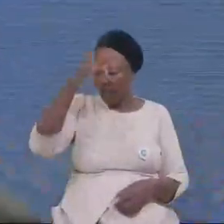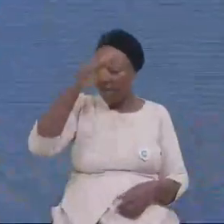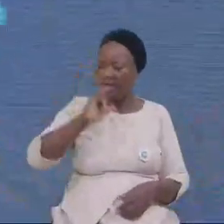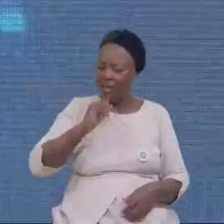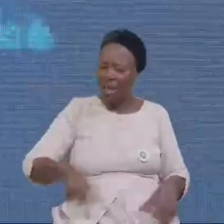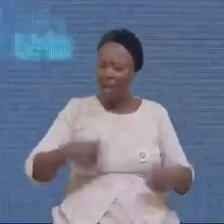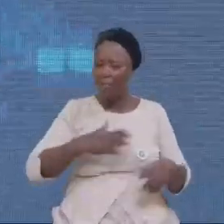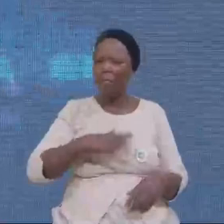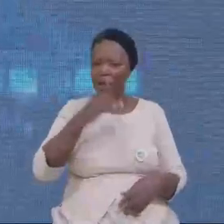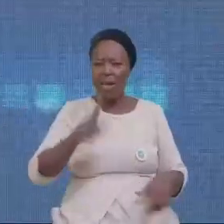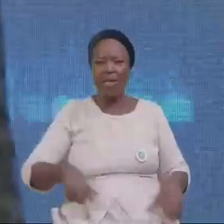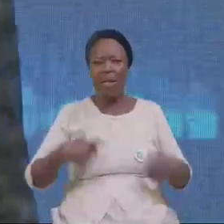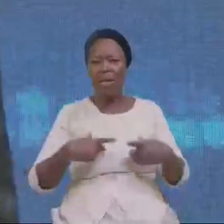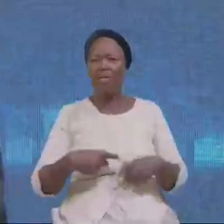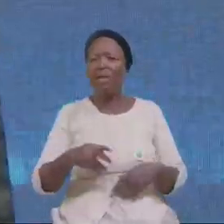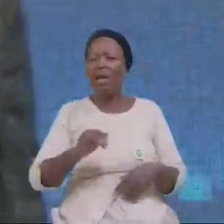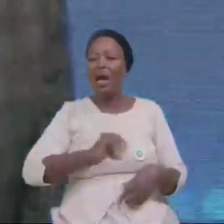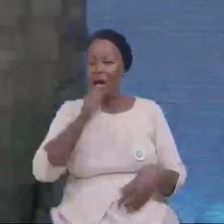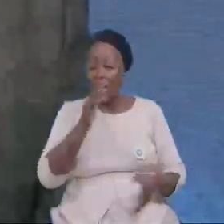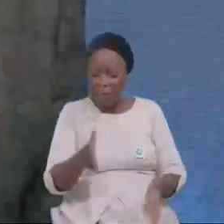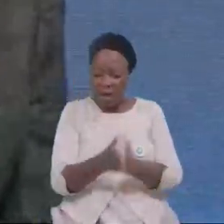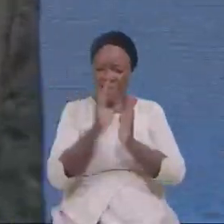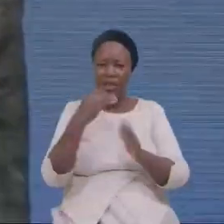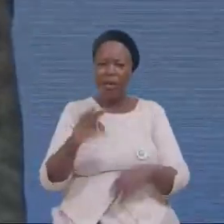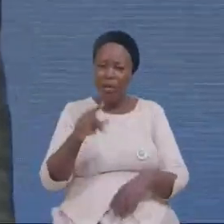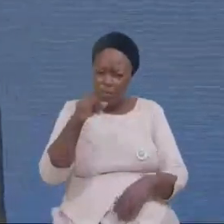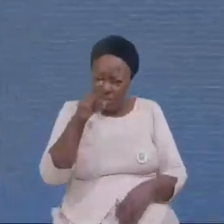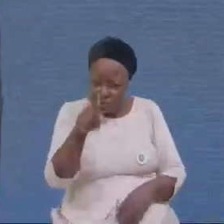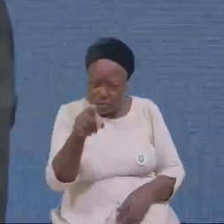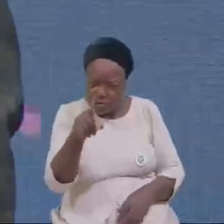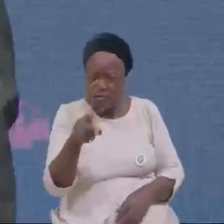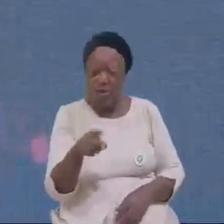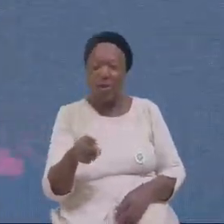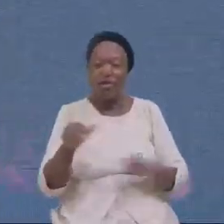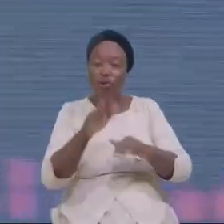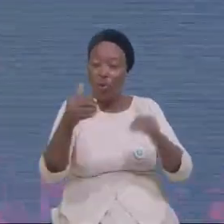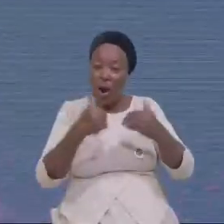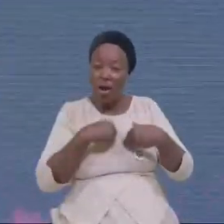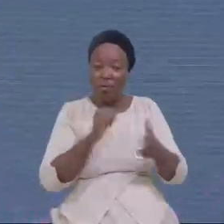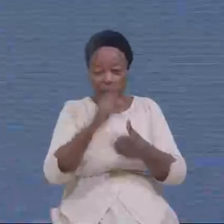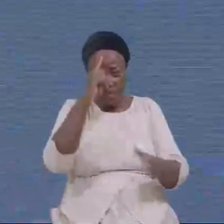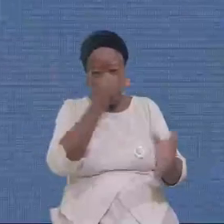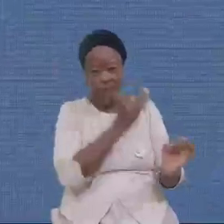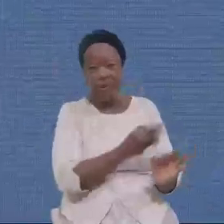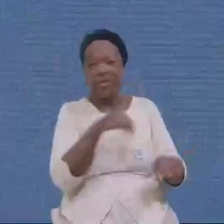est vivante. Et je te pose la question à toi, est-ce que tu as cette foi en